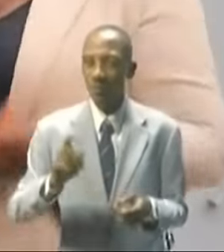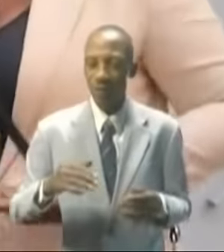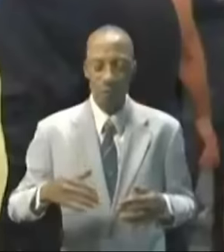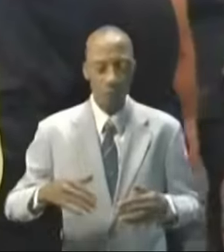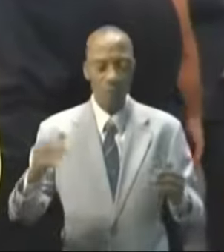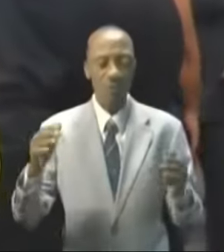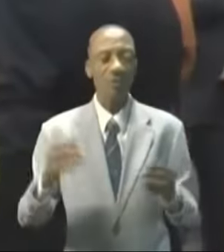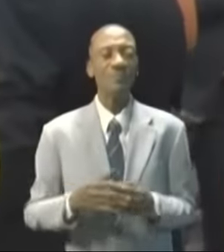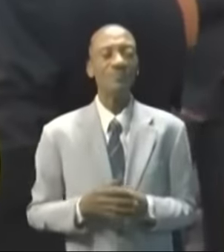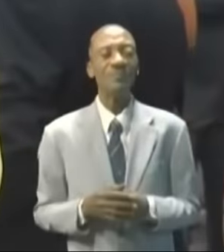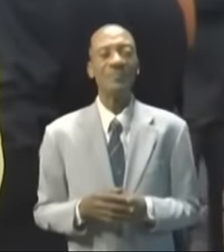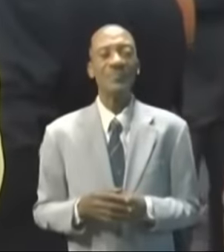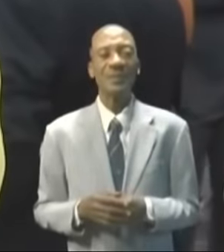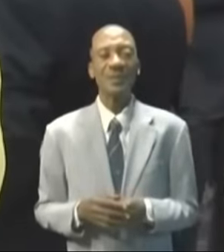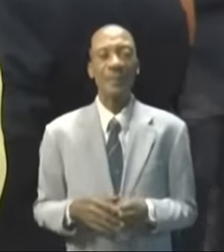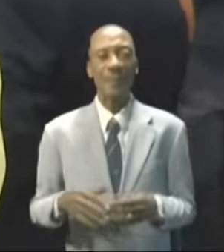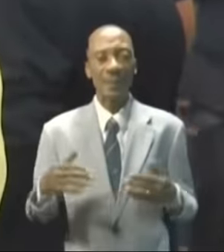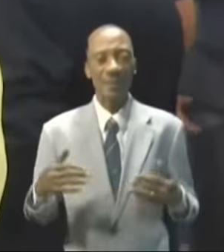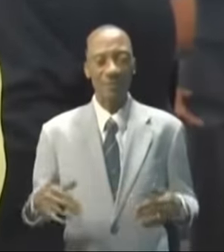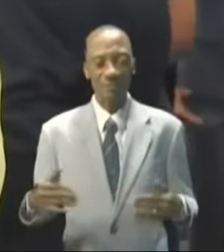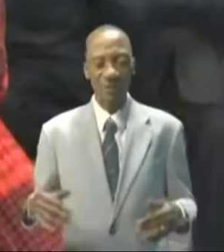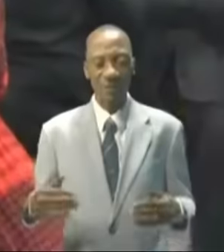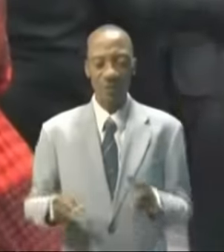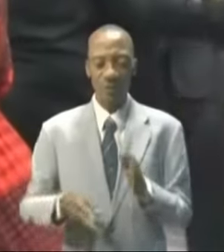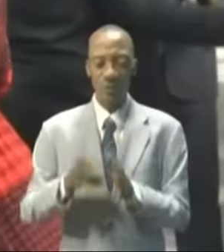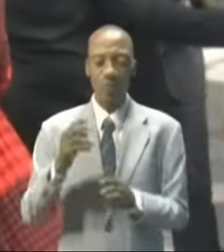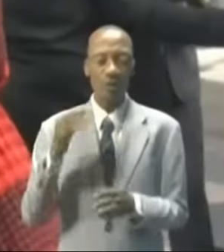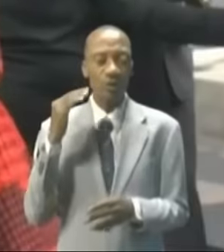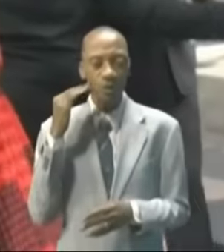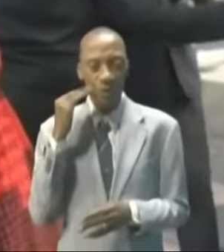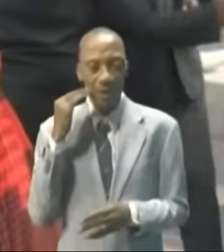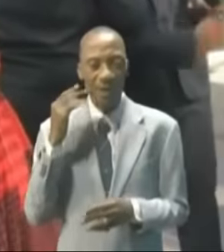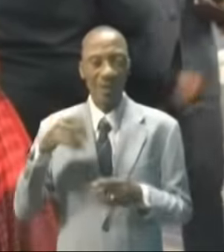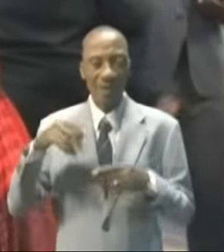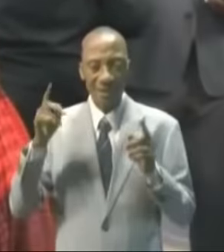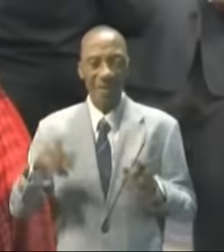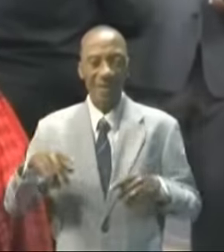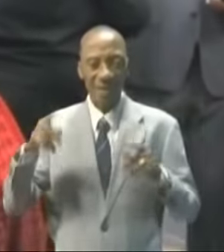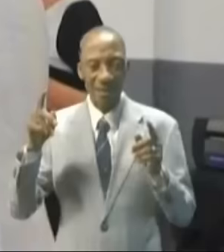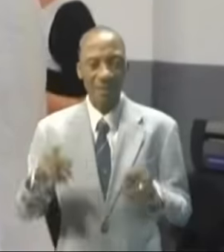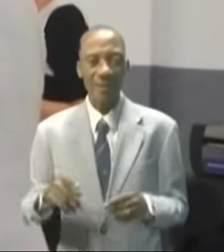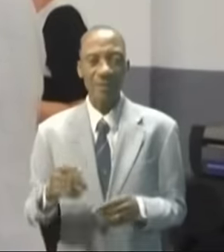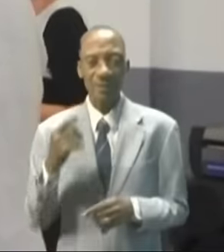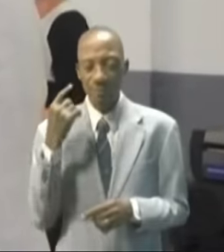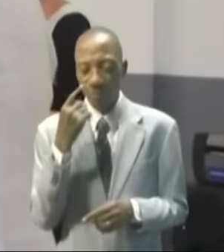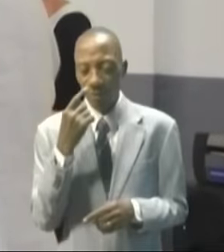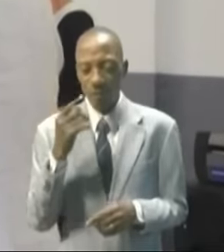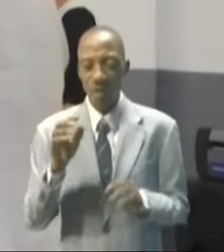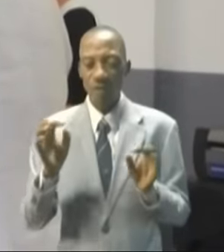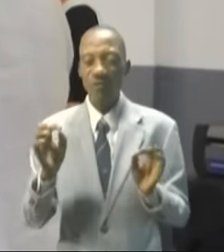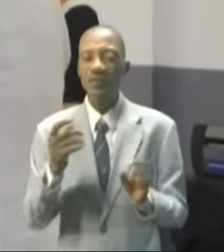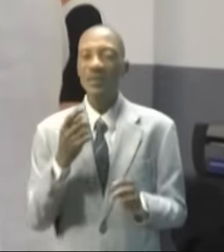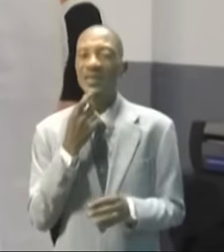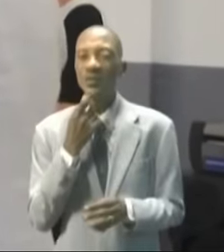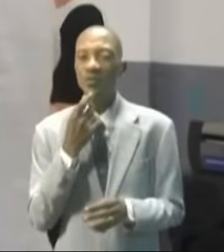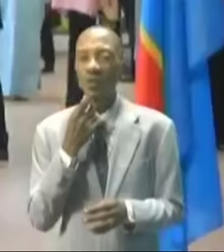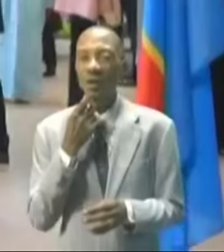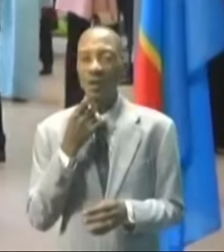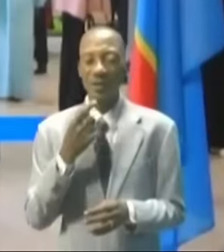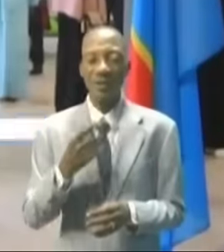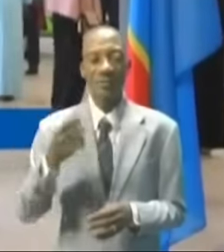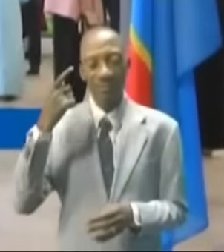de la Fédération de Russie, le 12 juin de chaque année, marque une nouvelle page de son histoire séculaire,